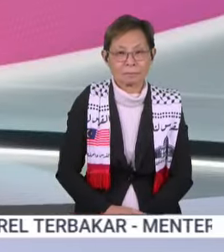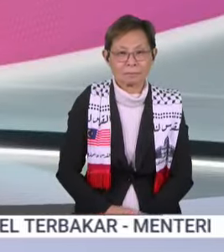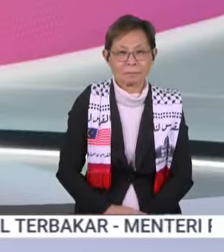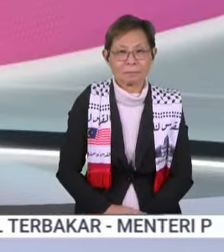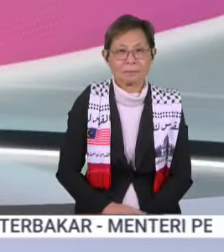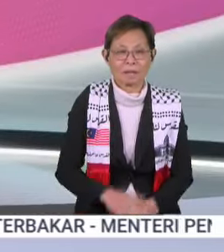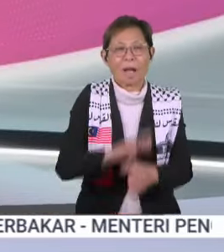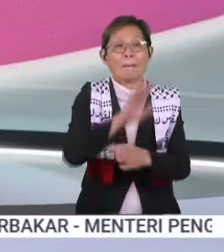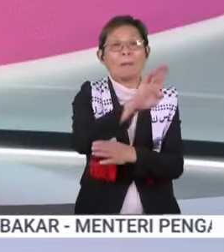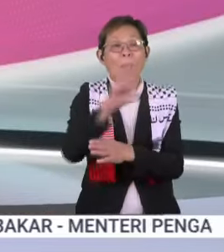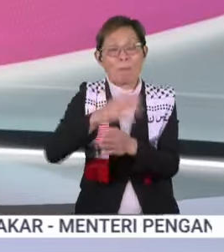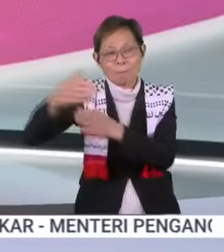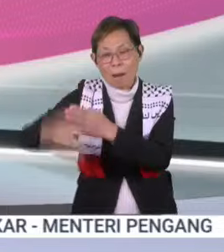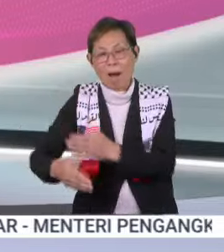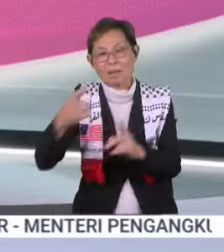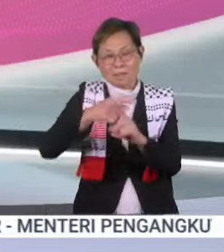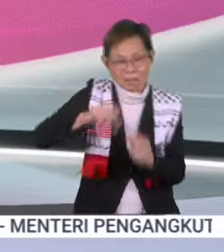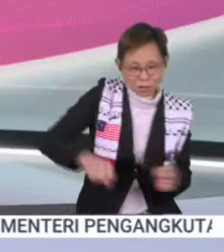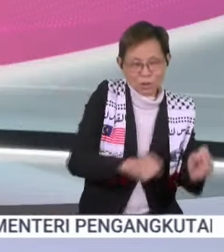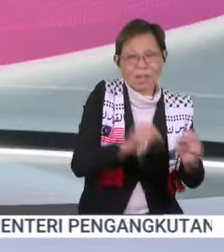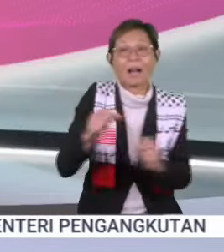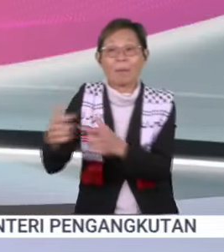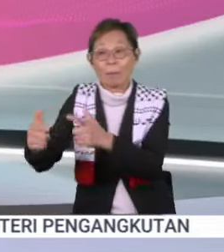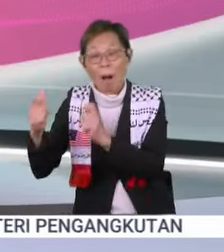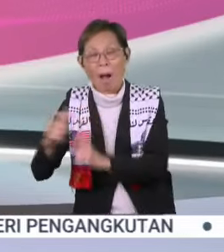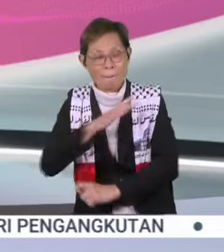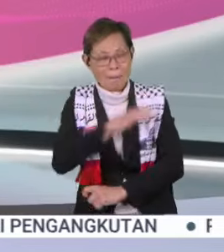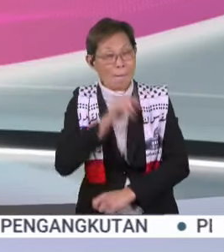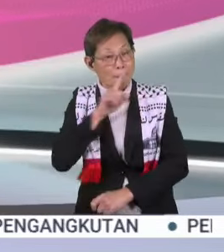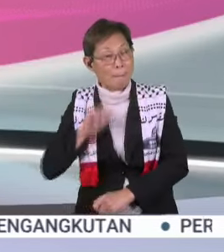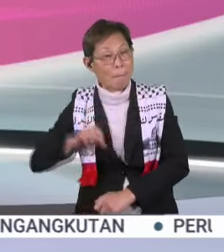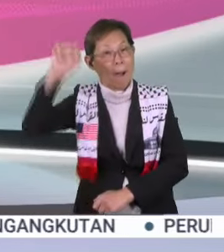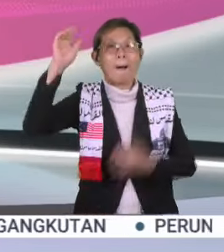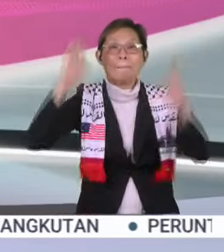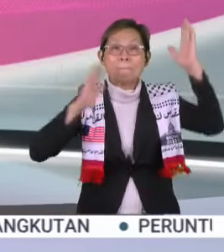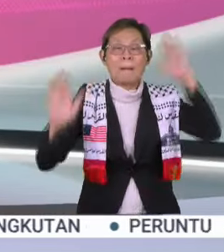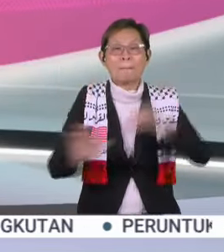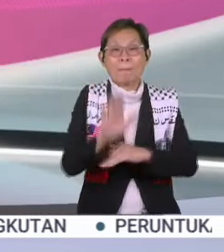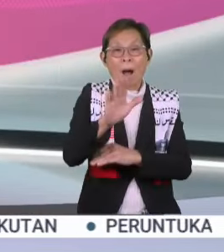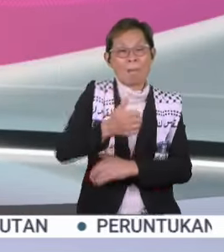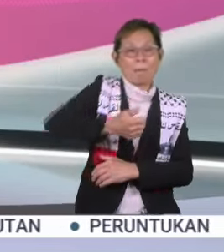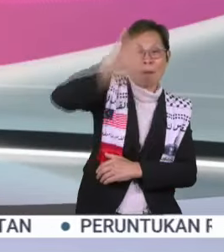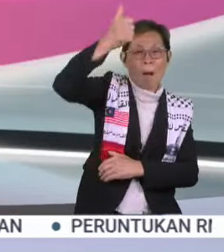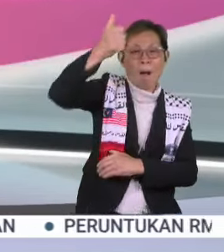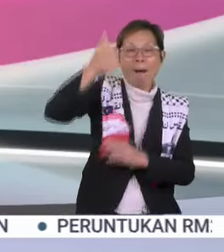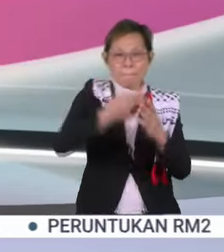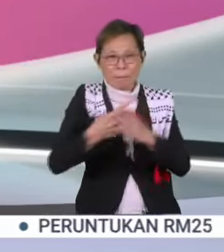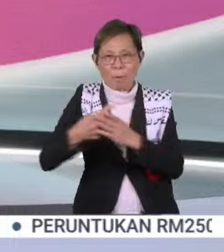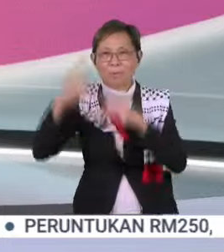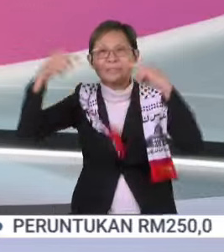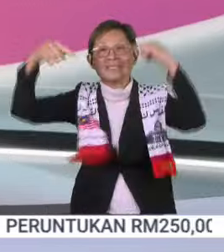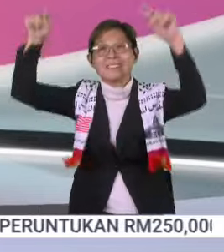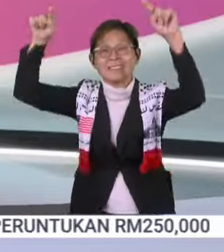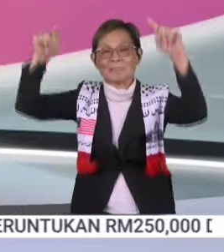Berita wilayah berakhir di sini. Dari Sungai ke Segara, Palestin pasti merdeka. Malaysia Madani, tekad perpaduan penuhi harapan.